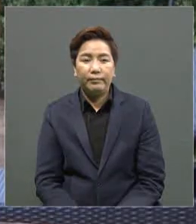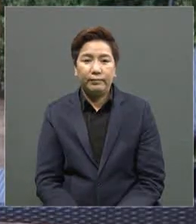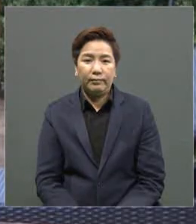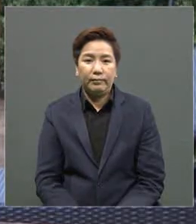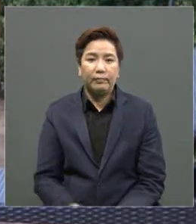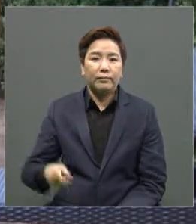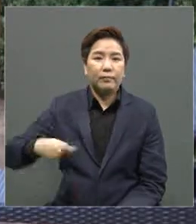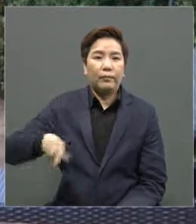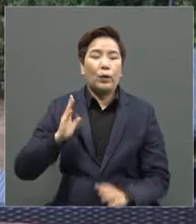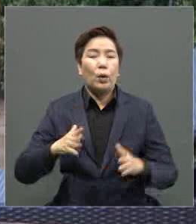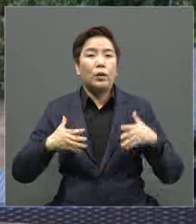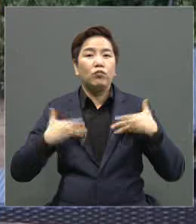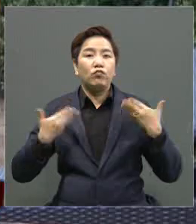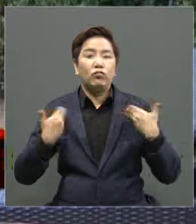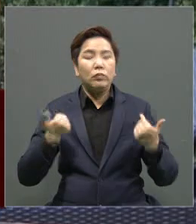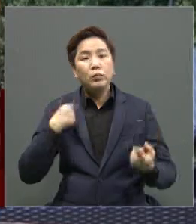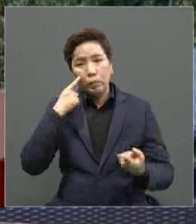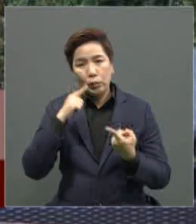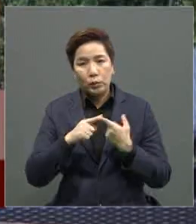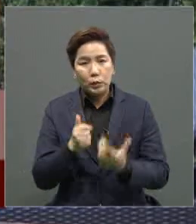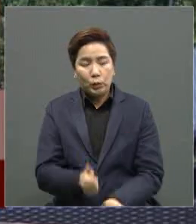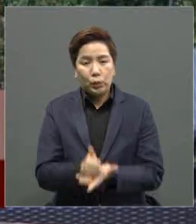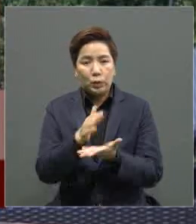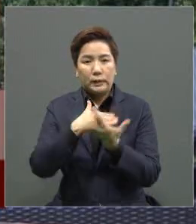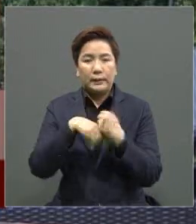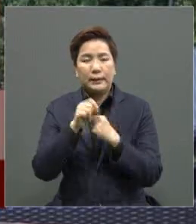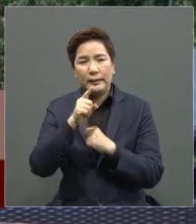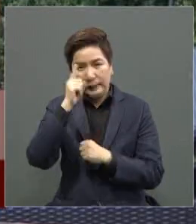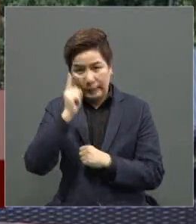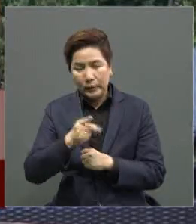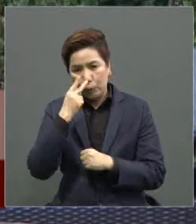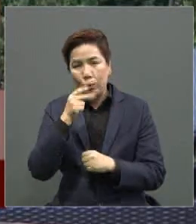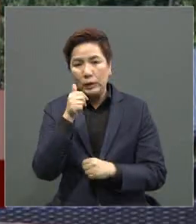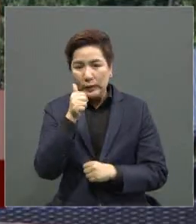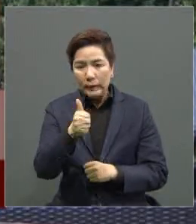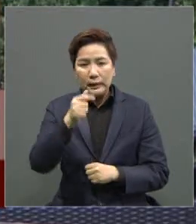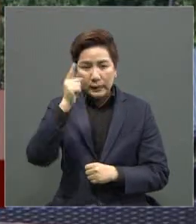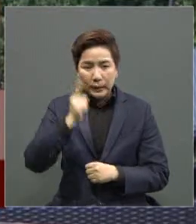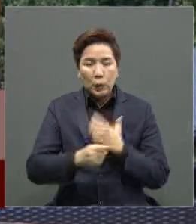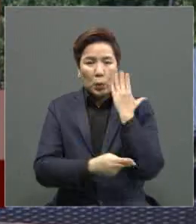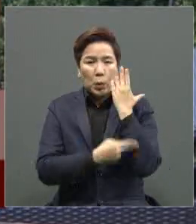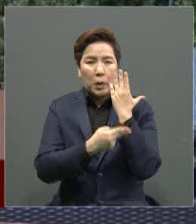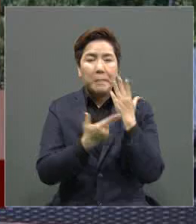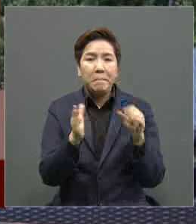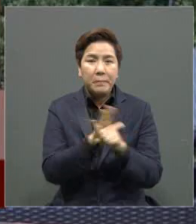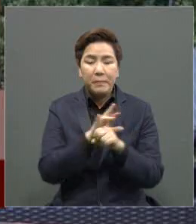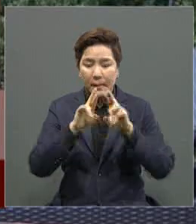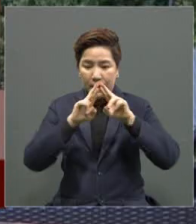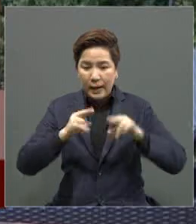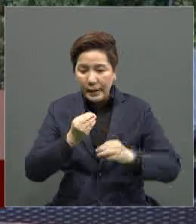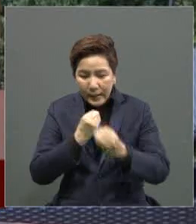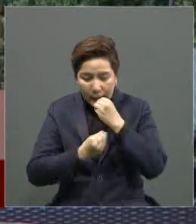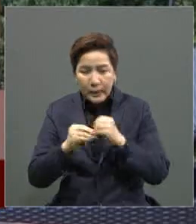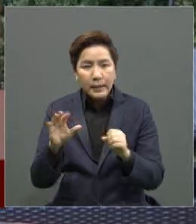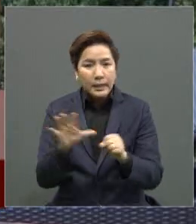ทุกคนแฮปปี้นะคะแฮปปี้เพราะว่ามีการกระตุ้นเศรษฐกิจได้แบบในภาพรวมดีมากเลยค่ะนะฮะโรงแรมเต็มร้านอาหารมีการจับ